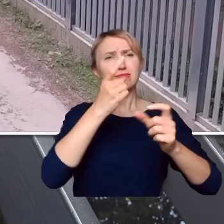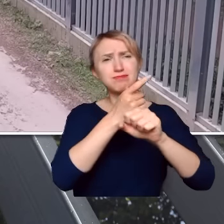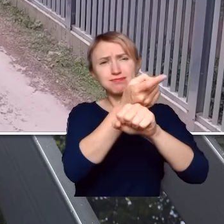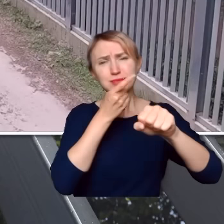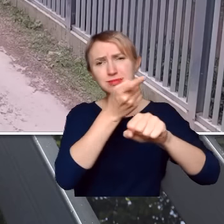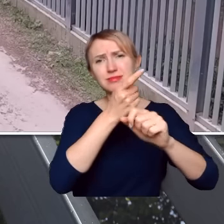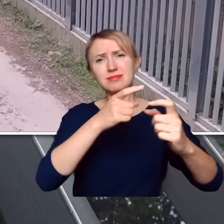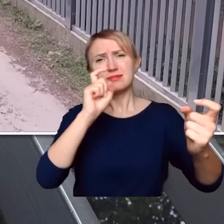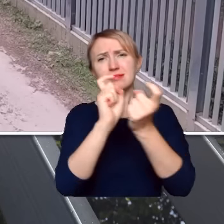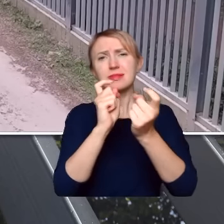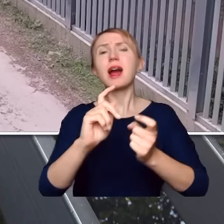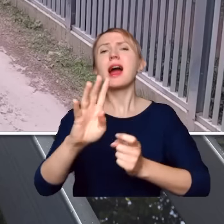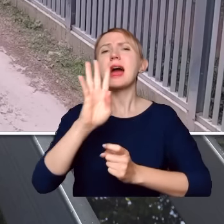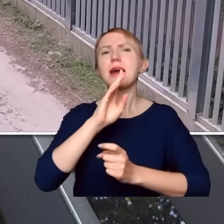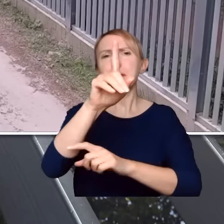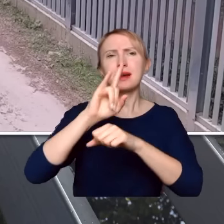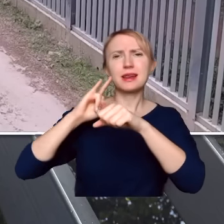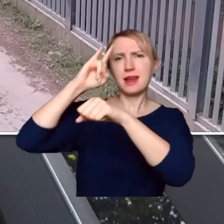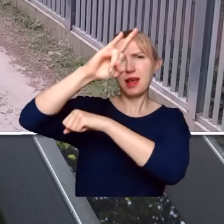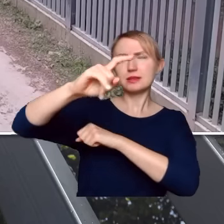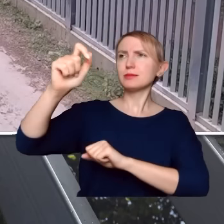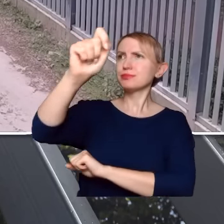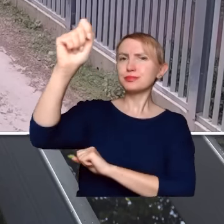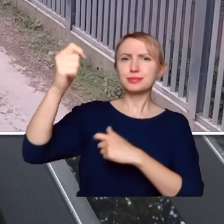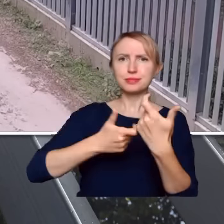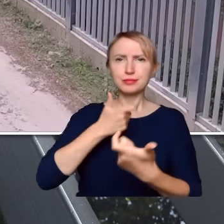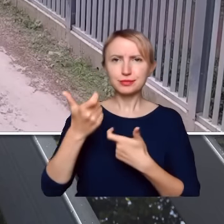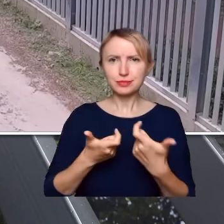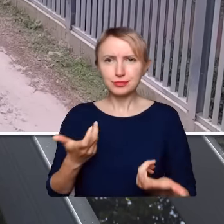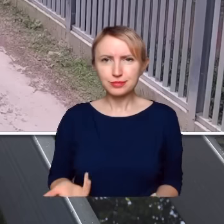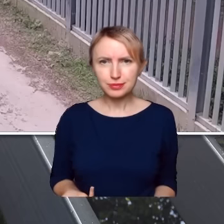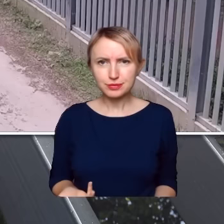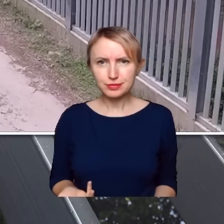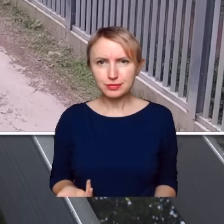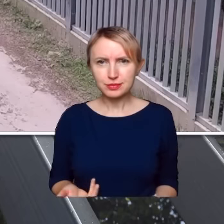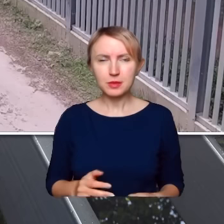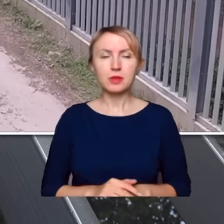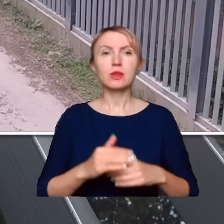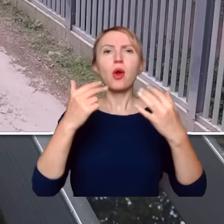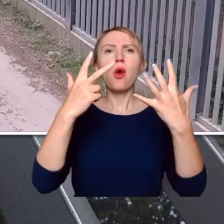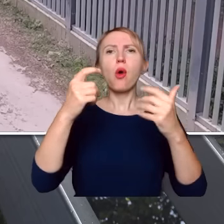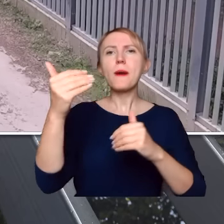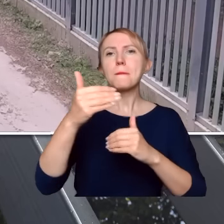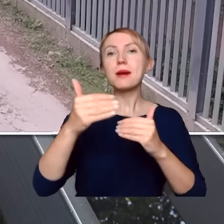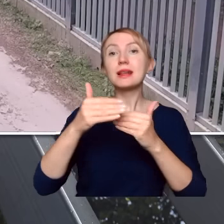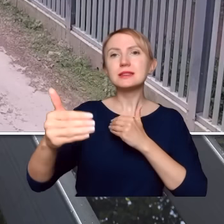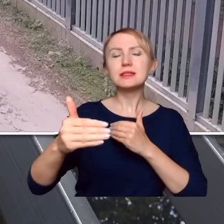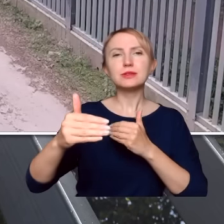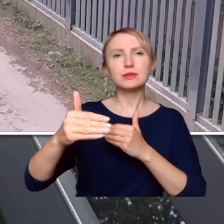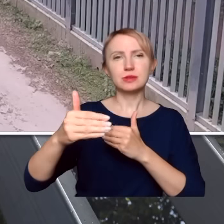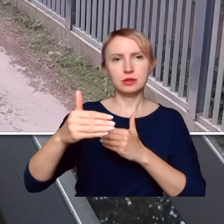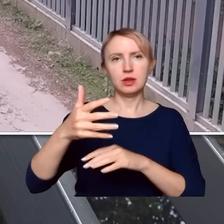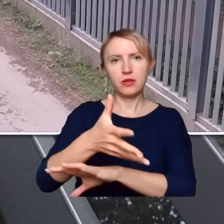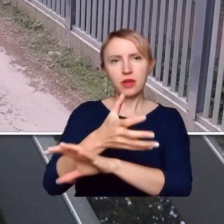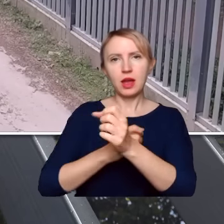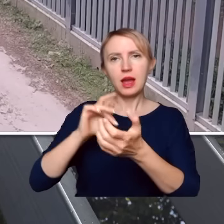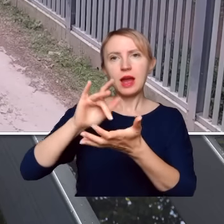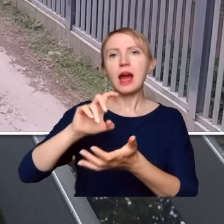wycelowanych w amerykańskie samoloty, co działo się 800 metrów od centralnego więzienia w Hanoi,